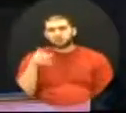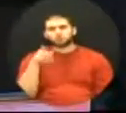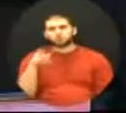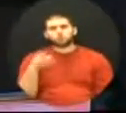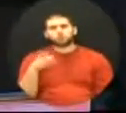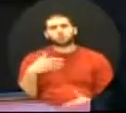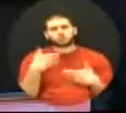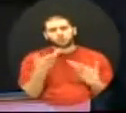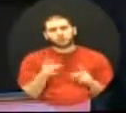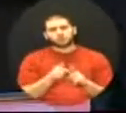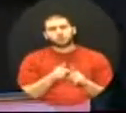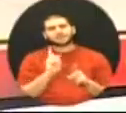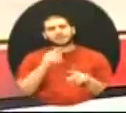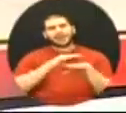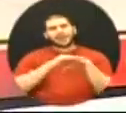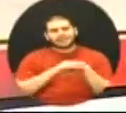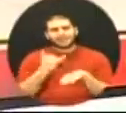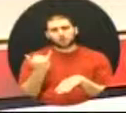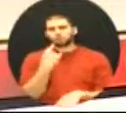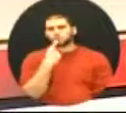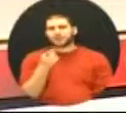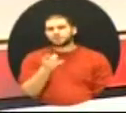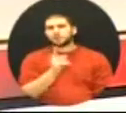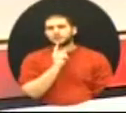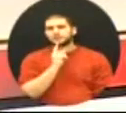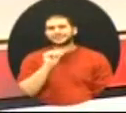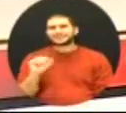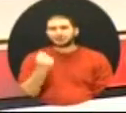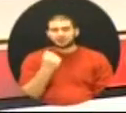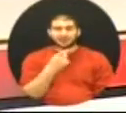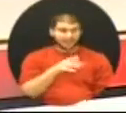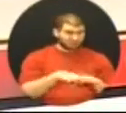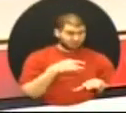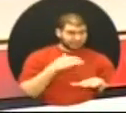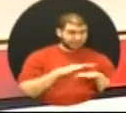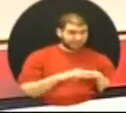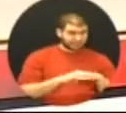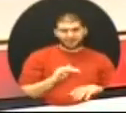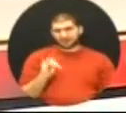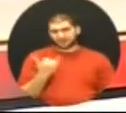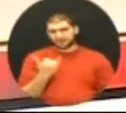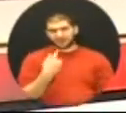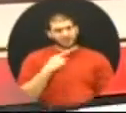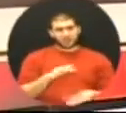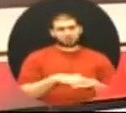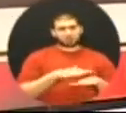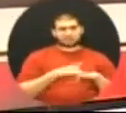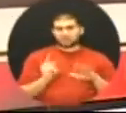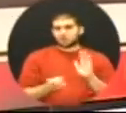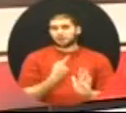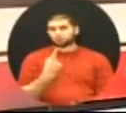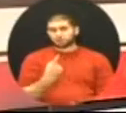גורם לכם להתנצל כל פעם כשאומרים לכם אתם לא מספיק ציונים. את הרגשת שאני מתנצלת עכשיו? כן. אני לא רגשת שאני מתנצלת. ולא בפעם